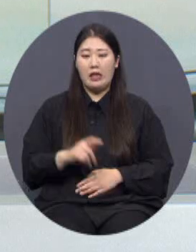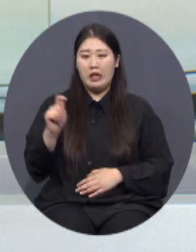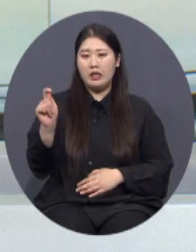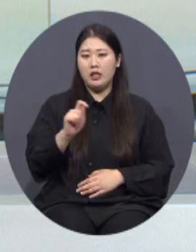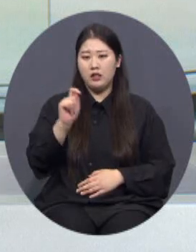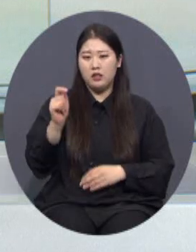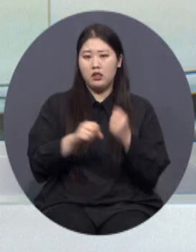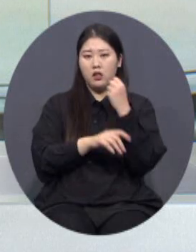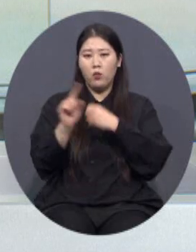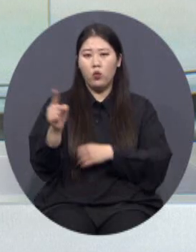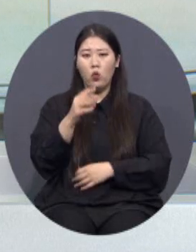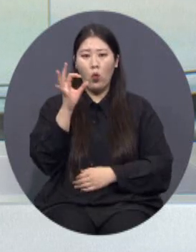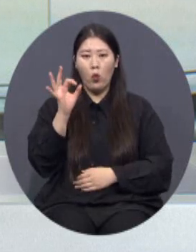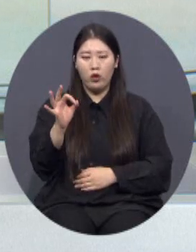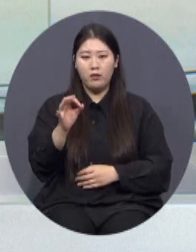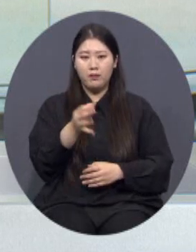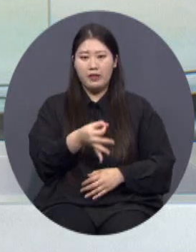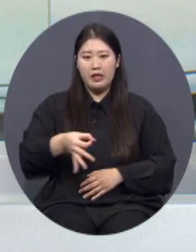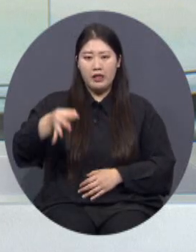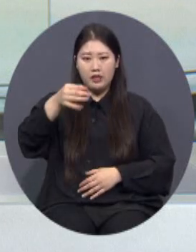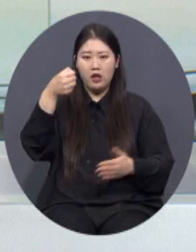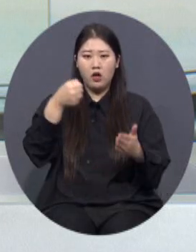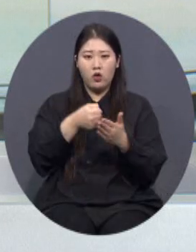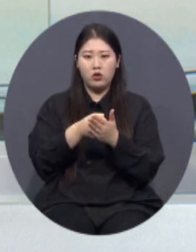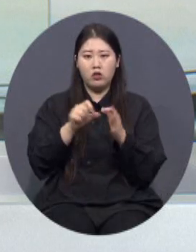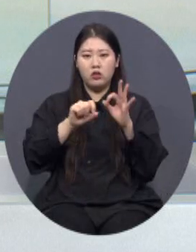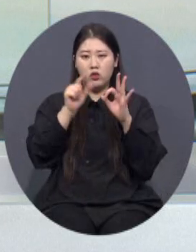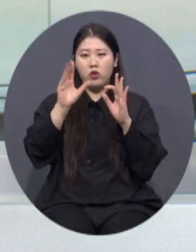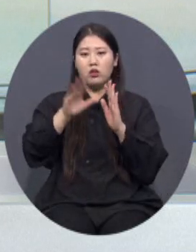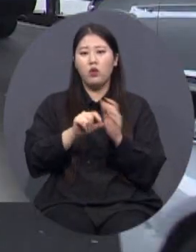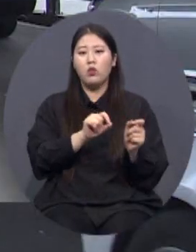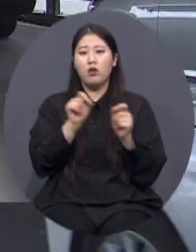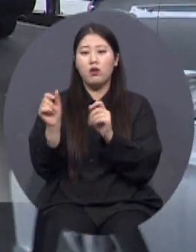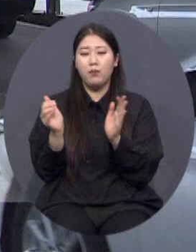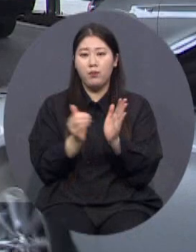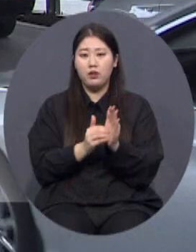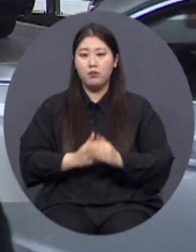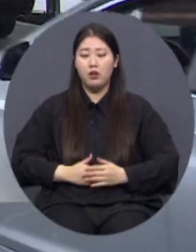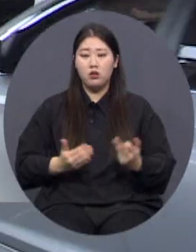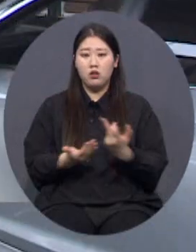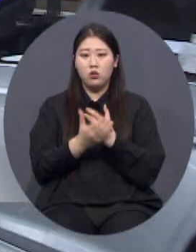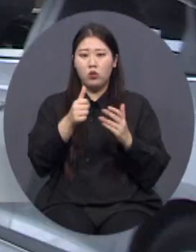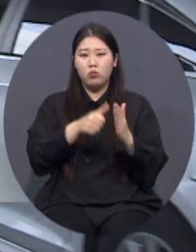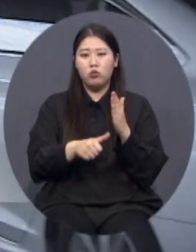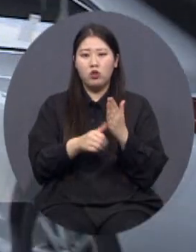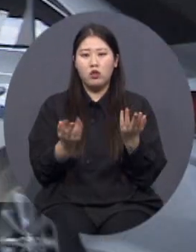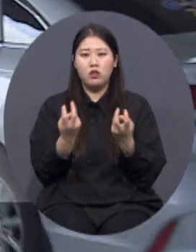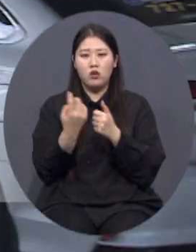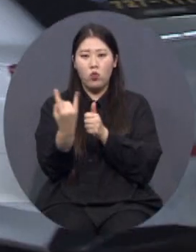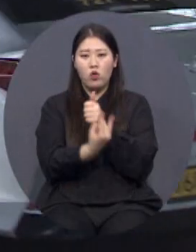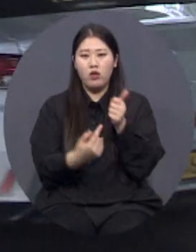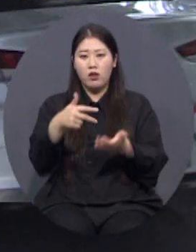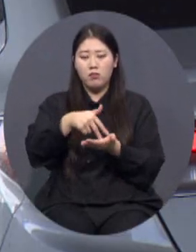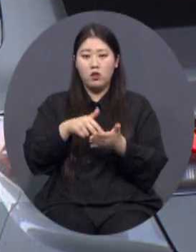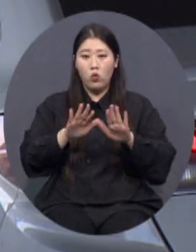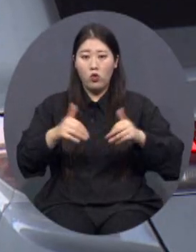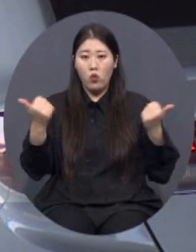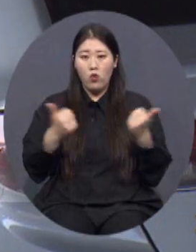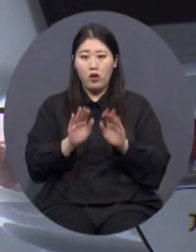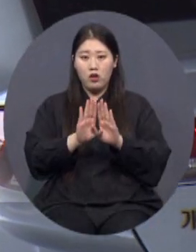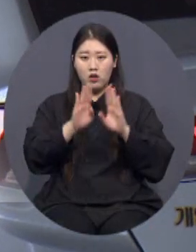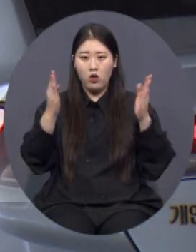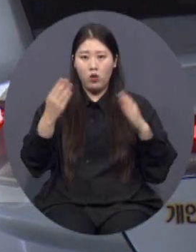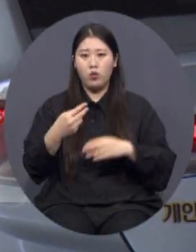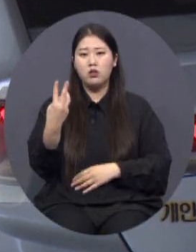택시 기본 요금 인상안 결정이 다음 달로 연기됐습니다. 제주도 물가대책위원회는 오늘 회의를 열어